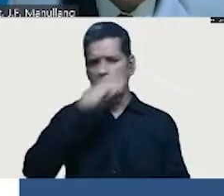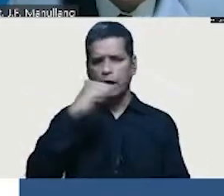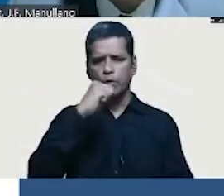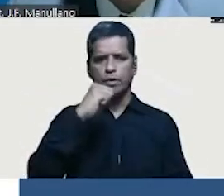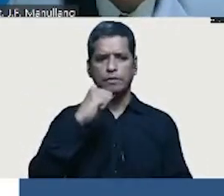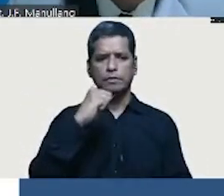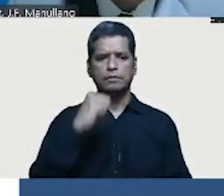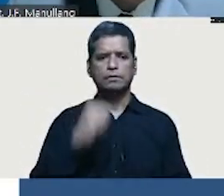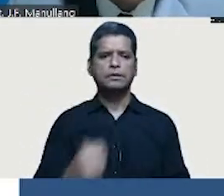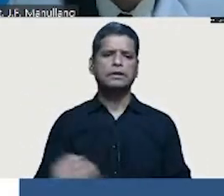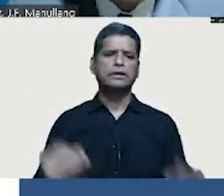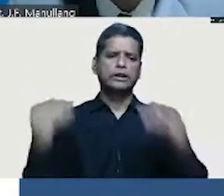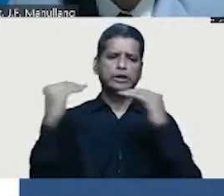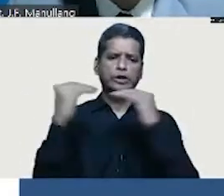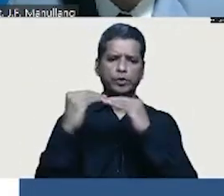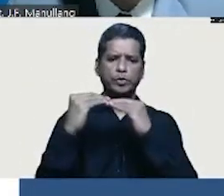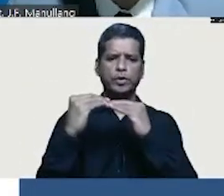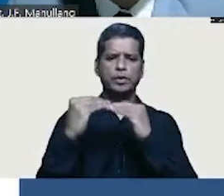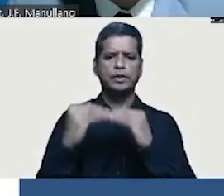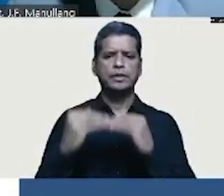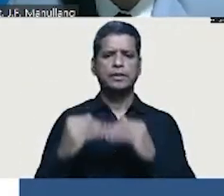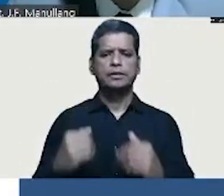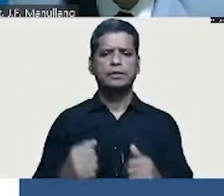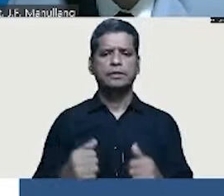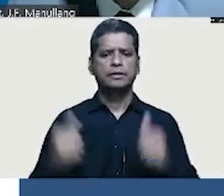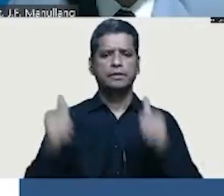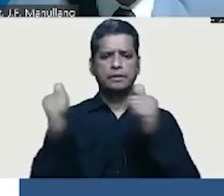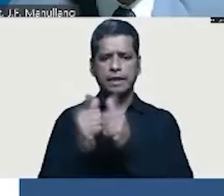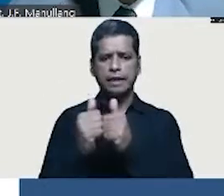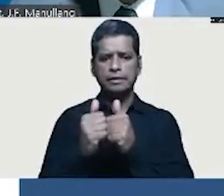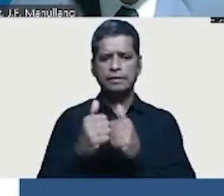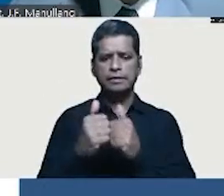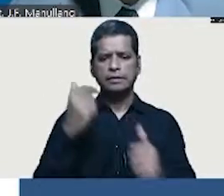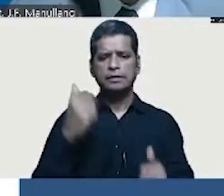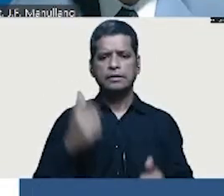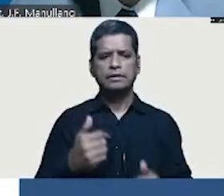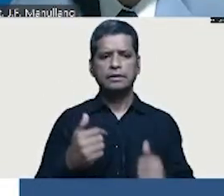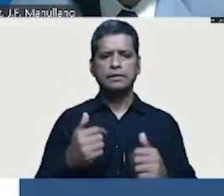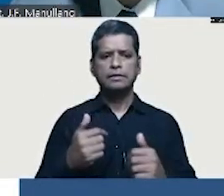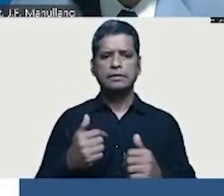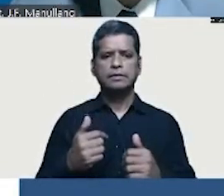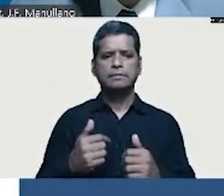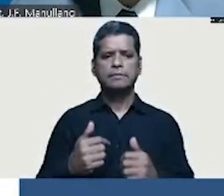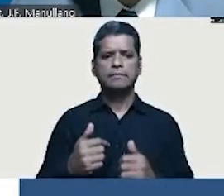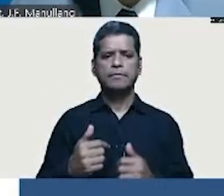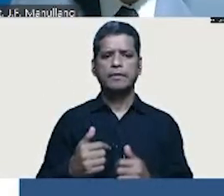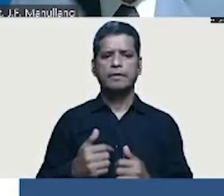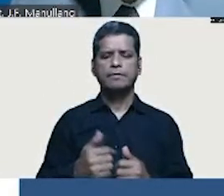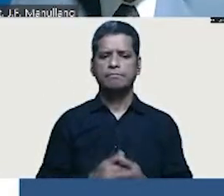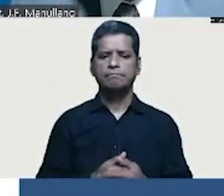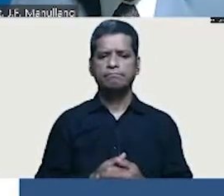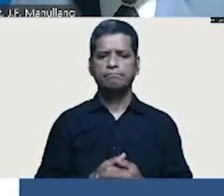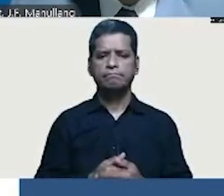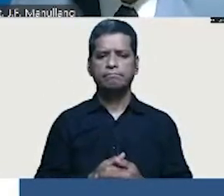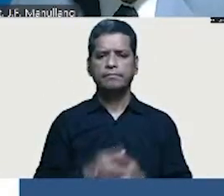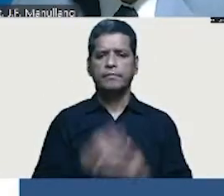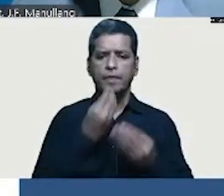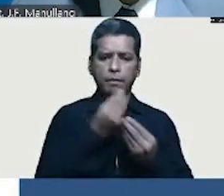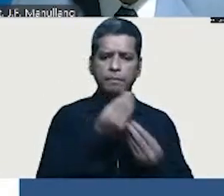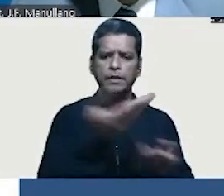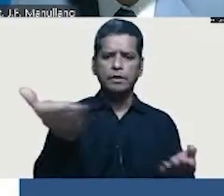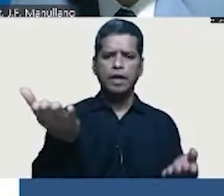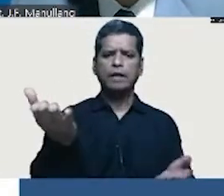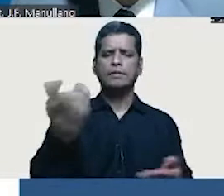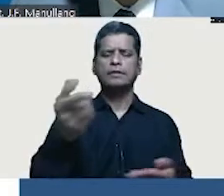Kristus yang telah ditemukan di antara kamu jadi Tuhan melengkapi jemaatnya dengan memberikan Karunia